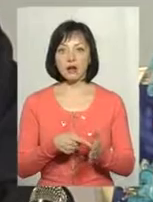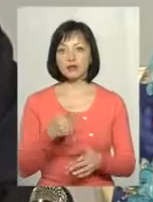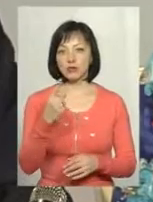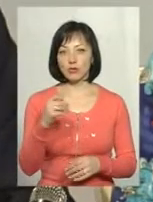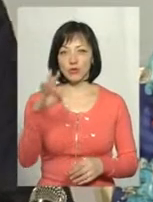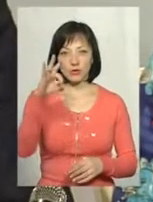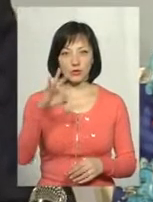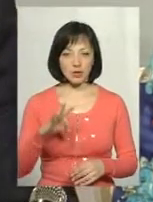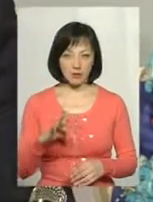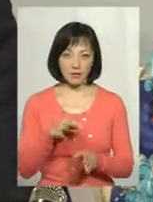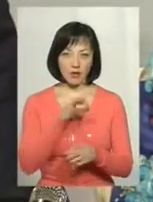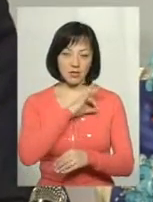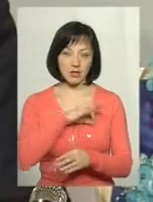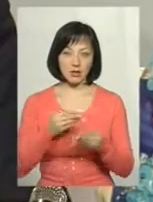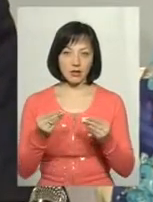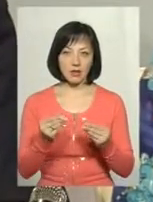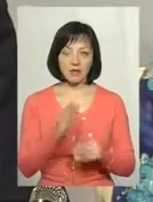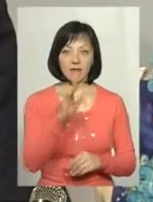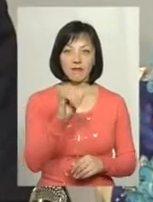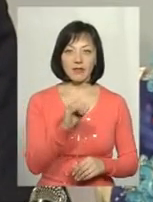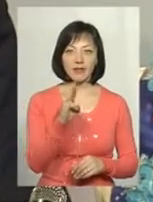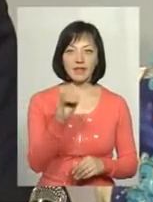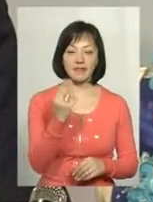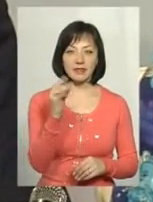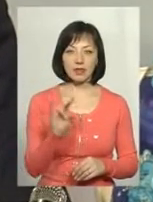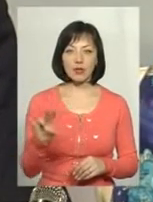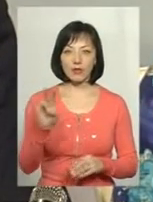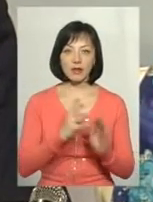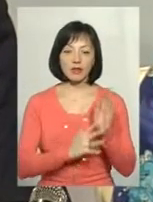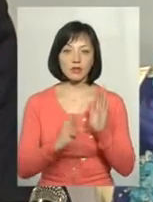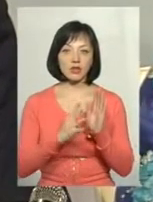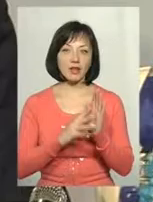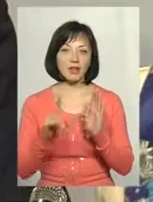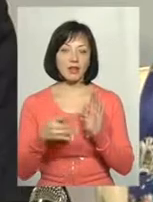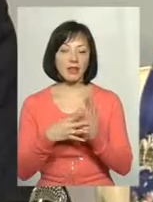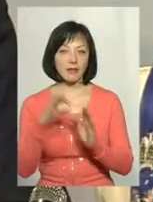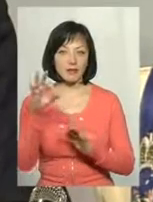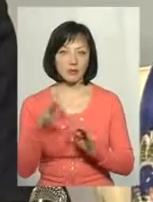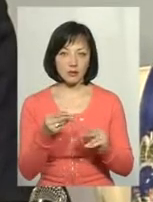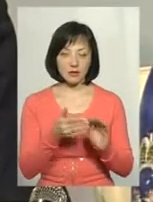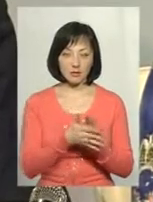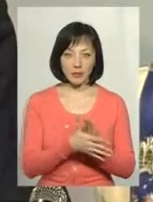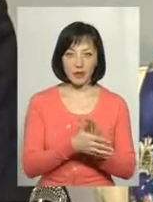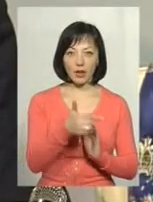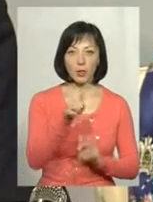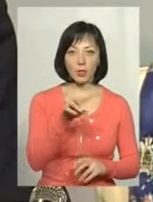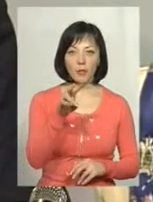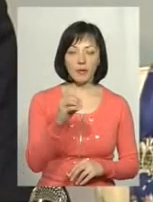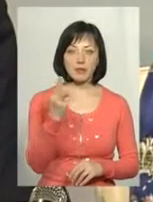100% використання коштів. Вітівці, Нова Ушиця – 99,9%, Колибаївка, Гуменці